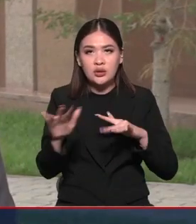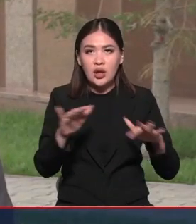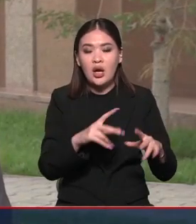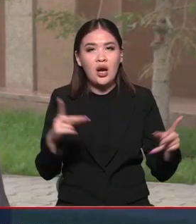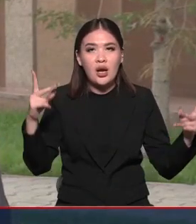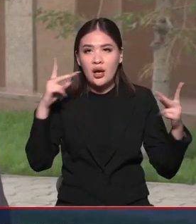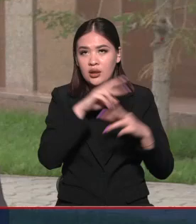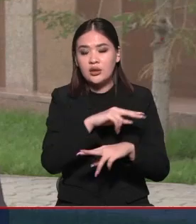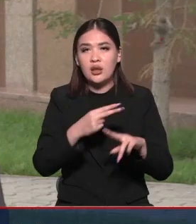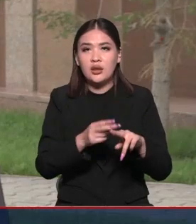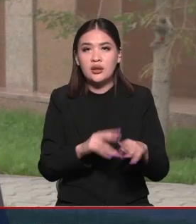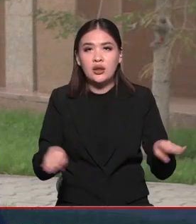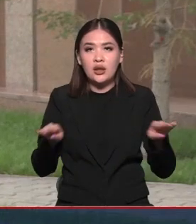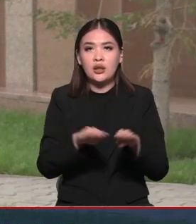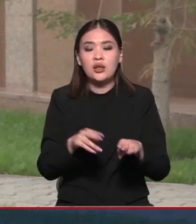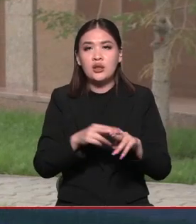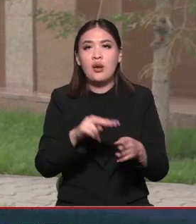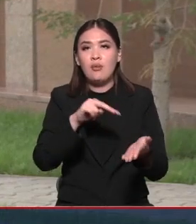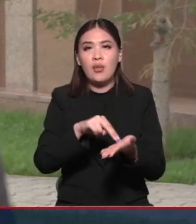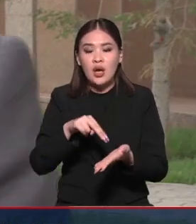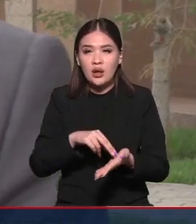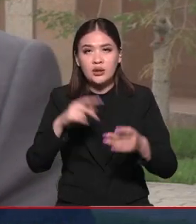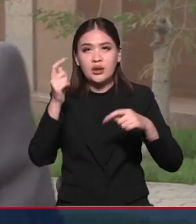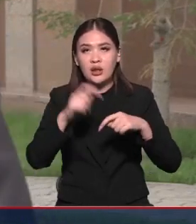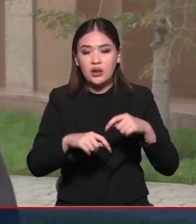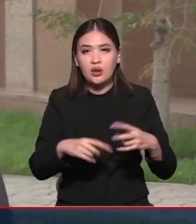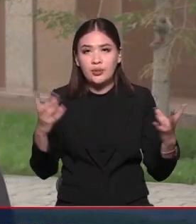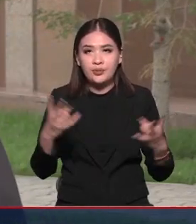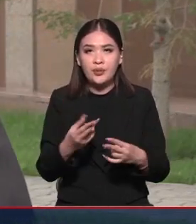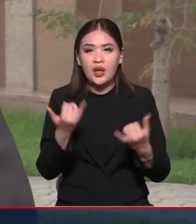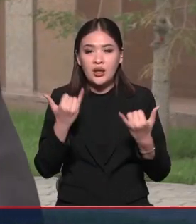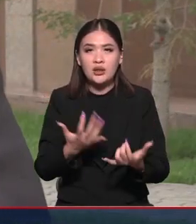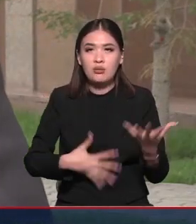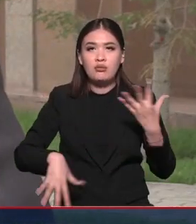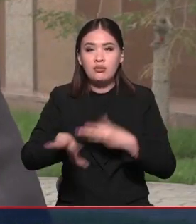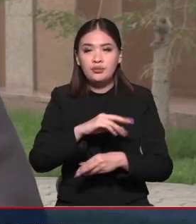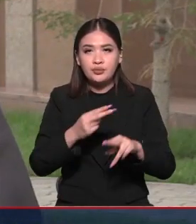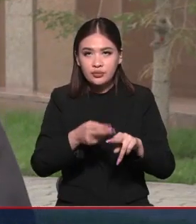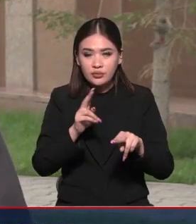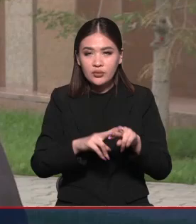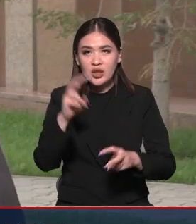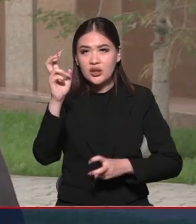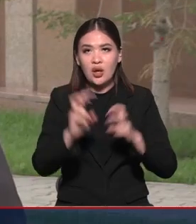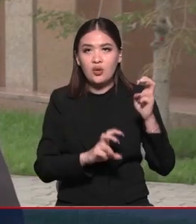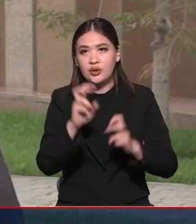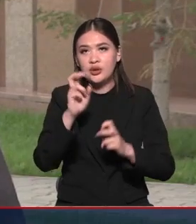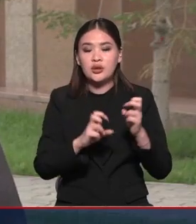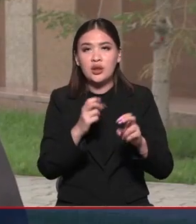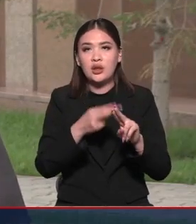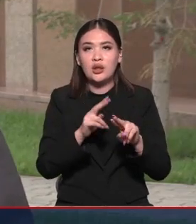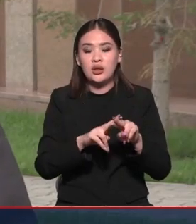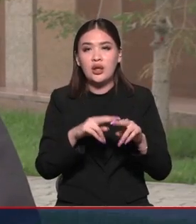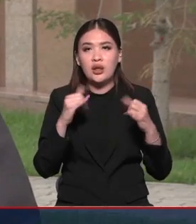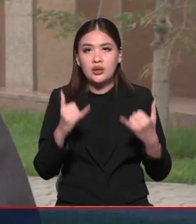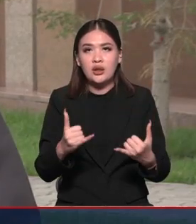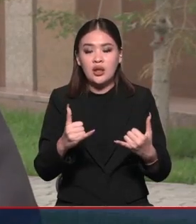қате. Деңгелес елдердегі бағаға талдау жасалуға жет. Қазір барлық баға белгілеу өндіруші зауыттың мәліметтеріне негізделген.